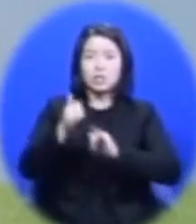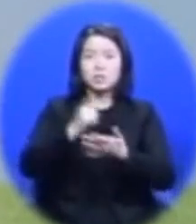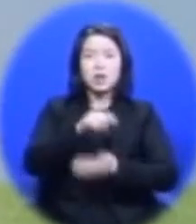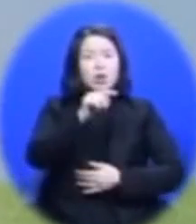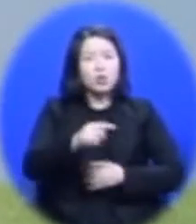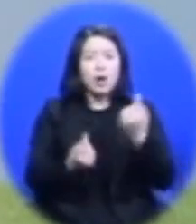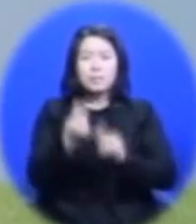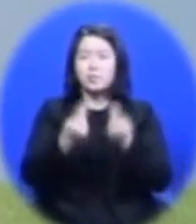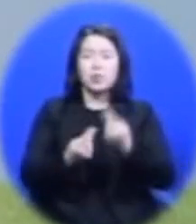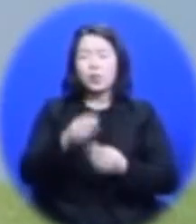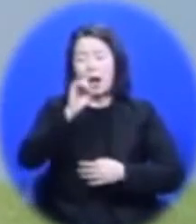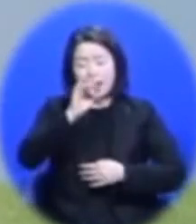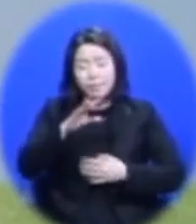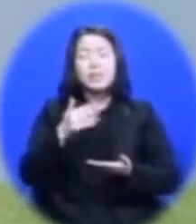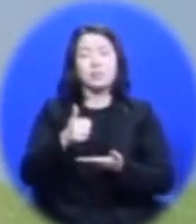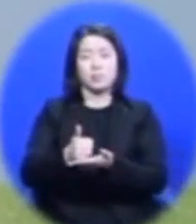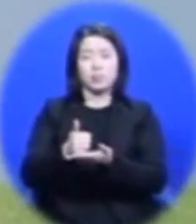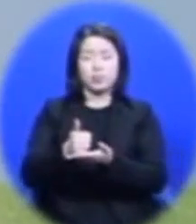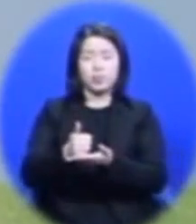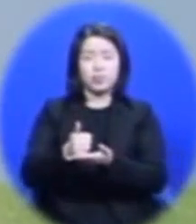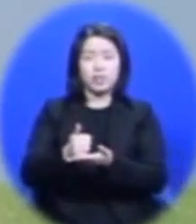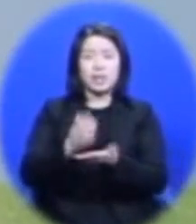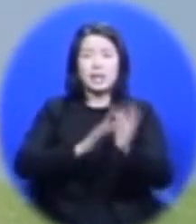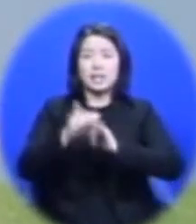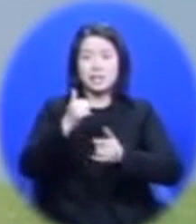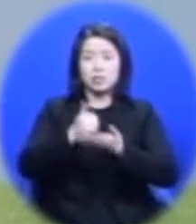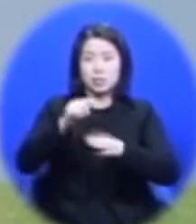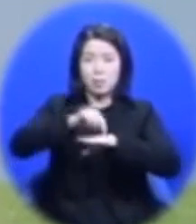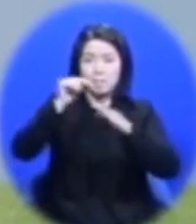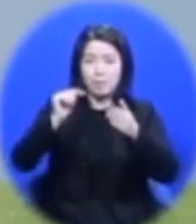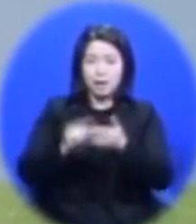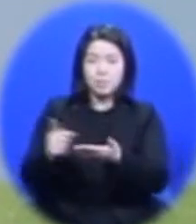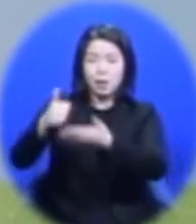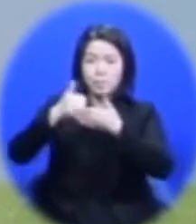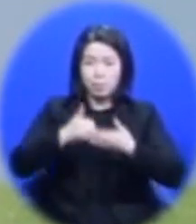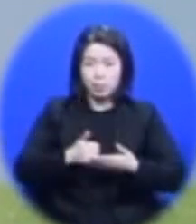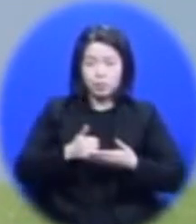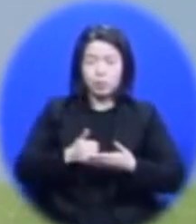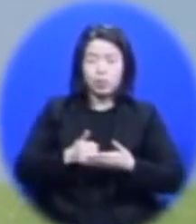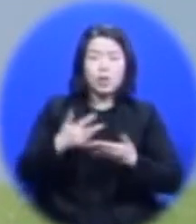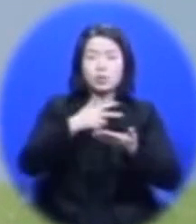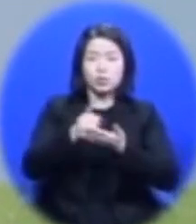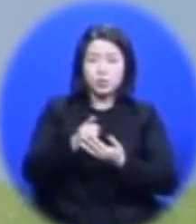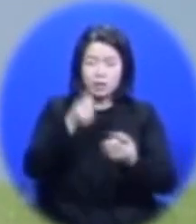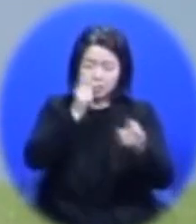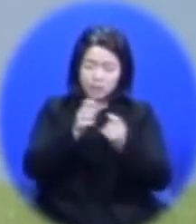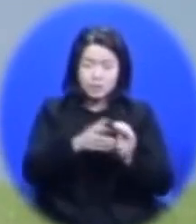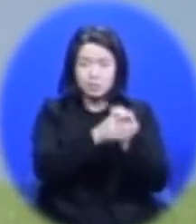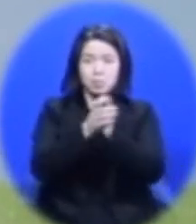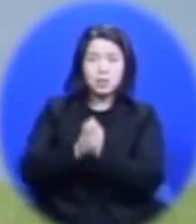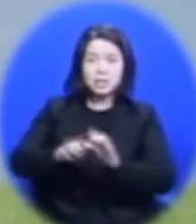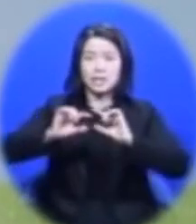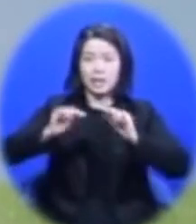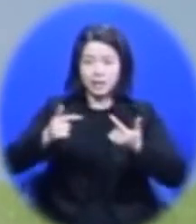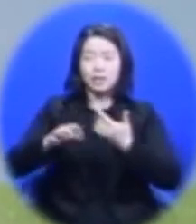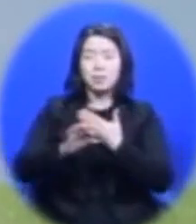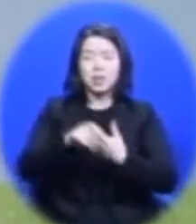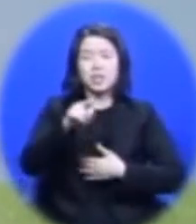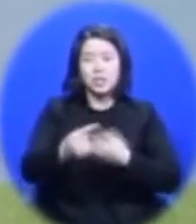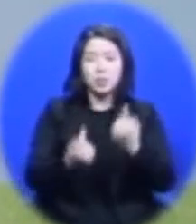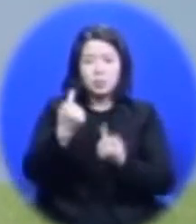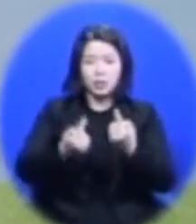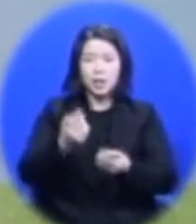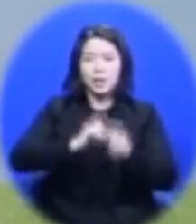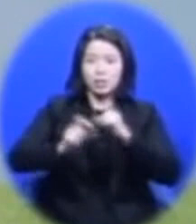비교가 안 되는 분이시잖아요. 예수님을 마음에 모시고도 주님과 친밀하지 않다면 여러분 이보다도 더 안타까운